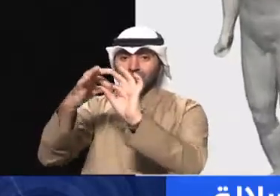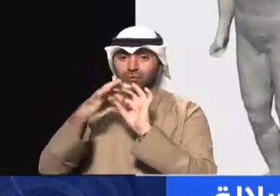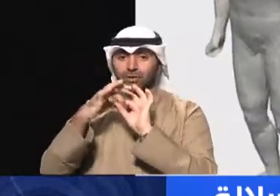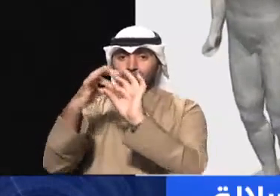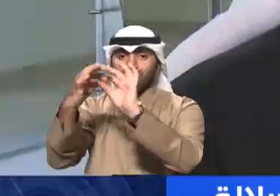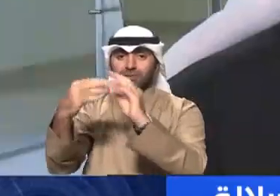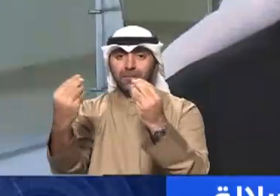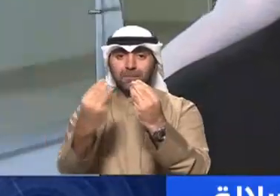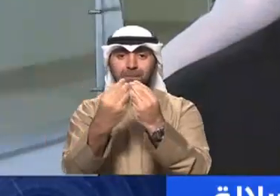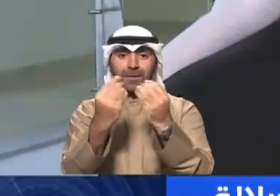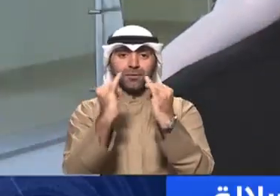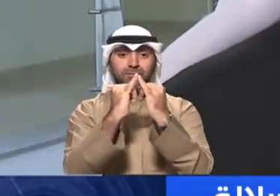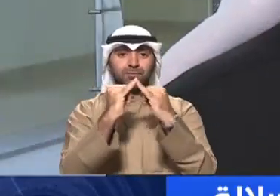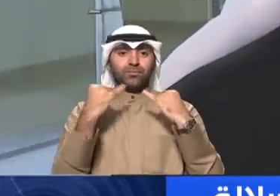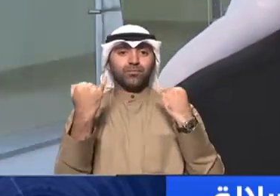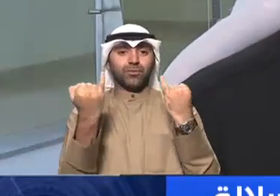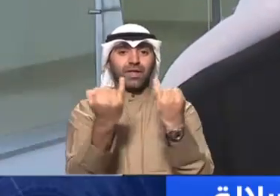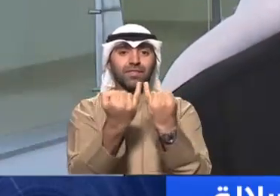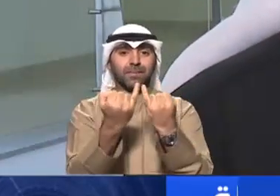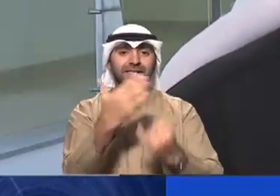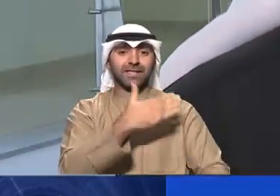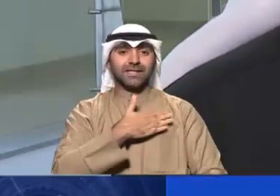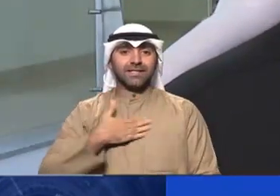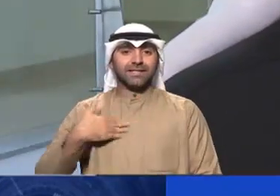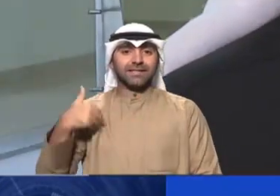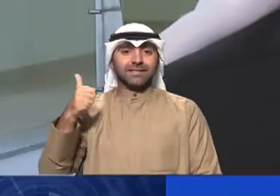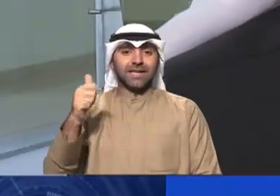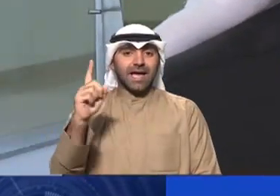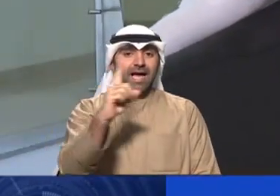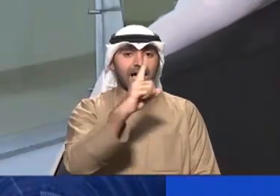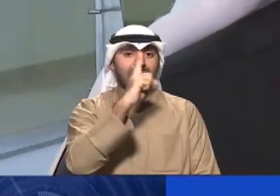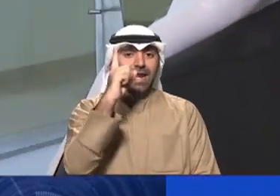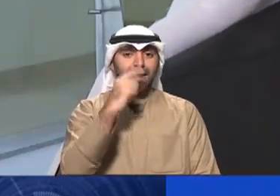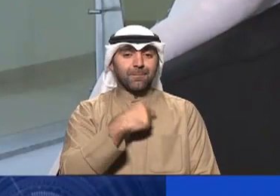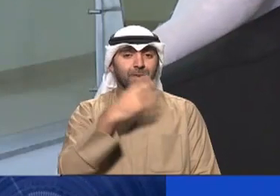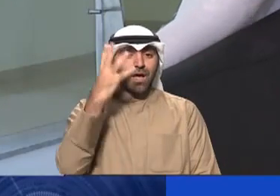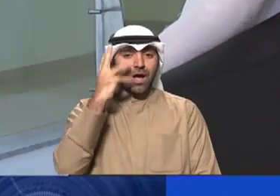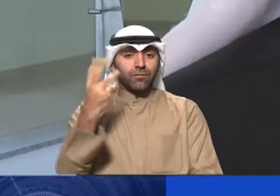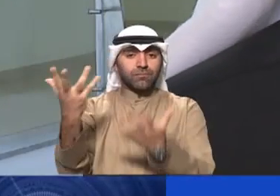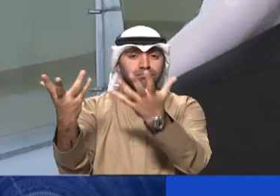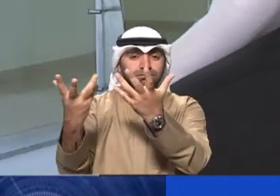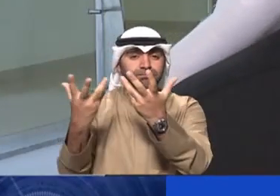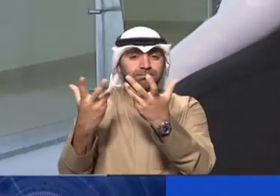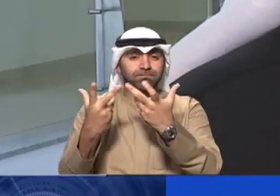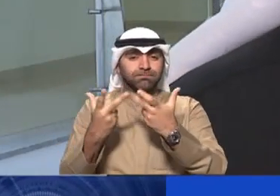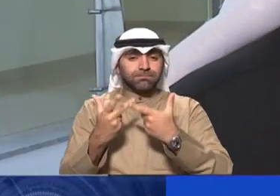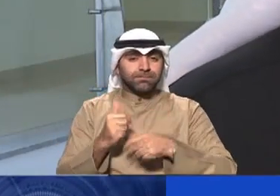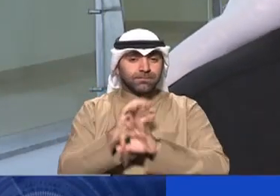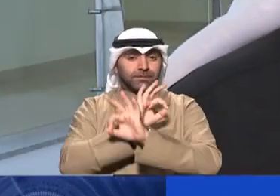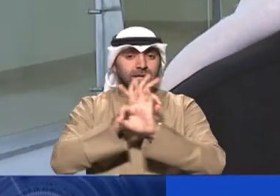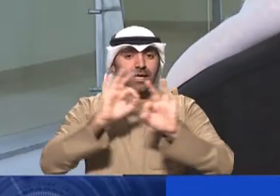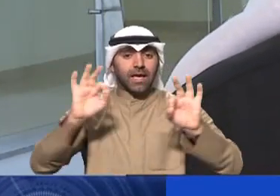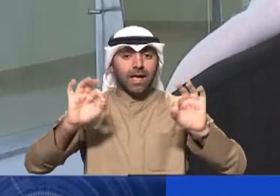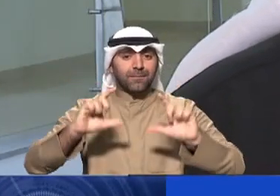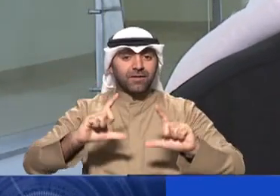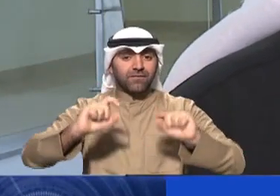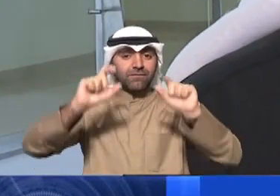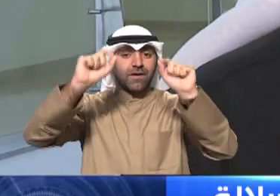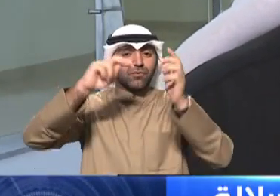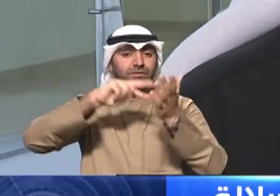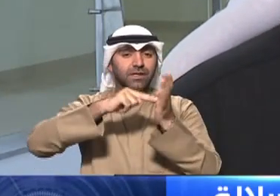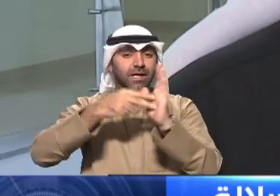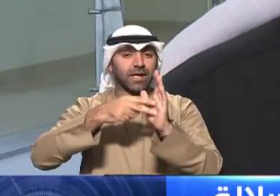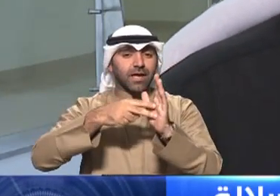المناسبة. احنا الحين في حالة استقرار وبائي إذا صح التعبير، لكن أيضا حالة